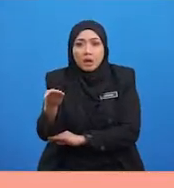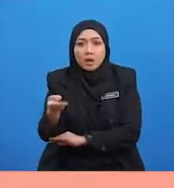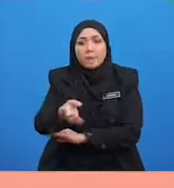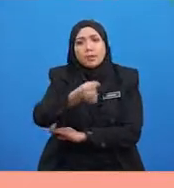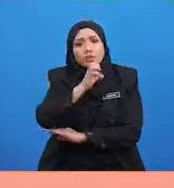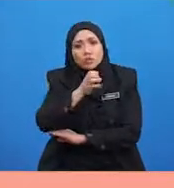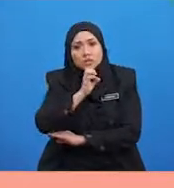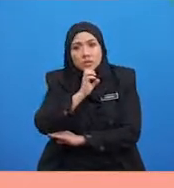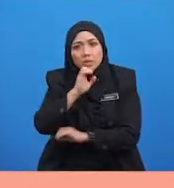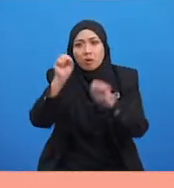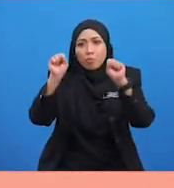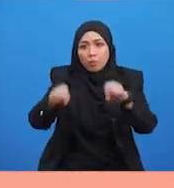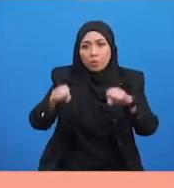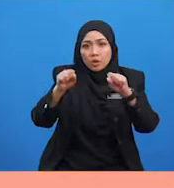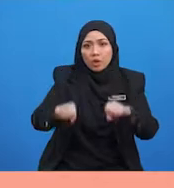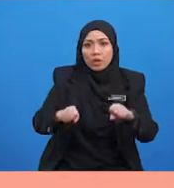arus elektrik.